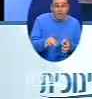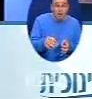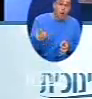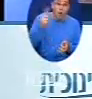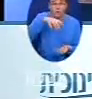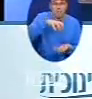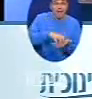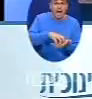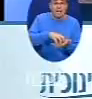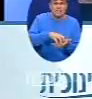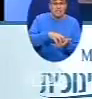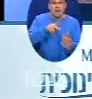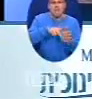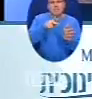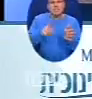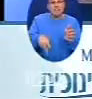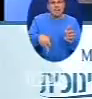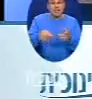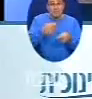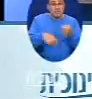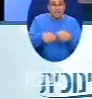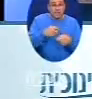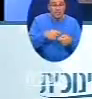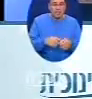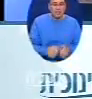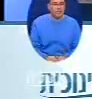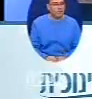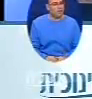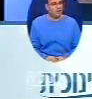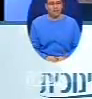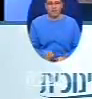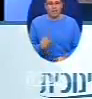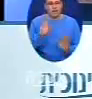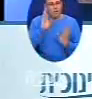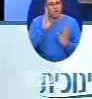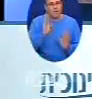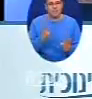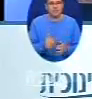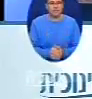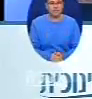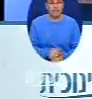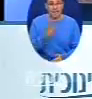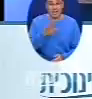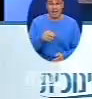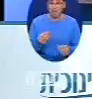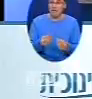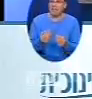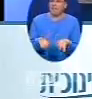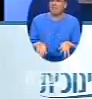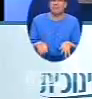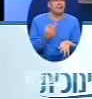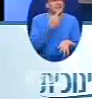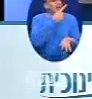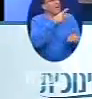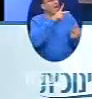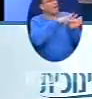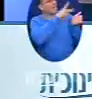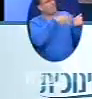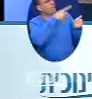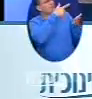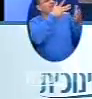מרכז מסחרי, הרי המרכז המסחרי הוא מחדל שלא יאמן, ולא יתראה. גם הדבר הזה שאין לו חלונות אל הים, אז